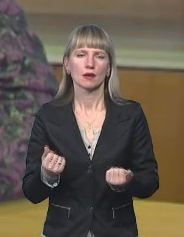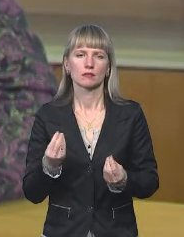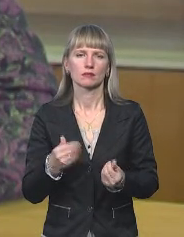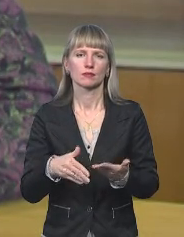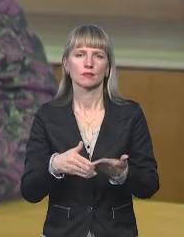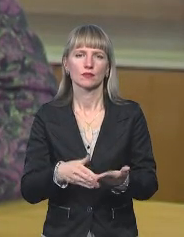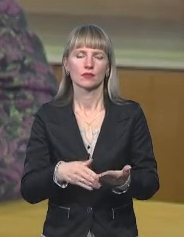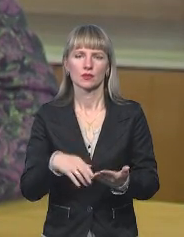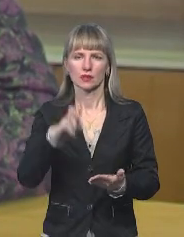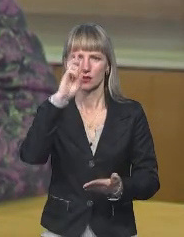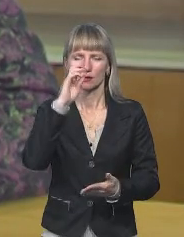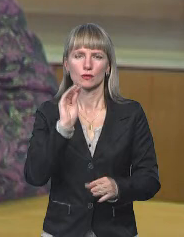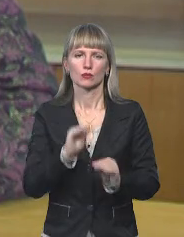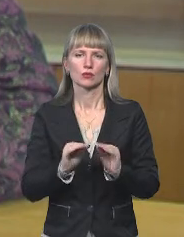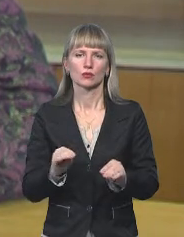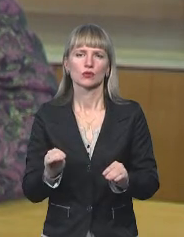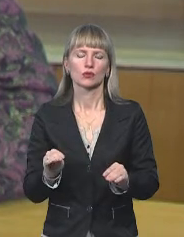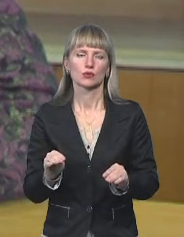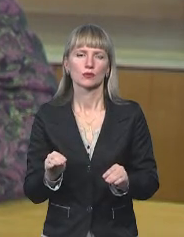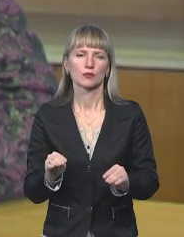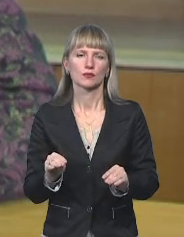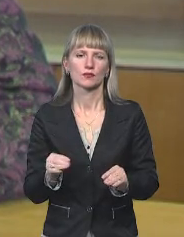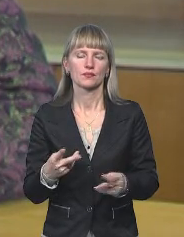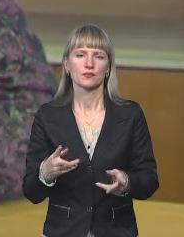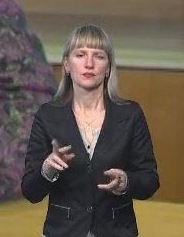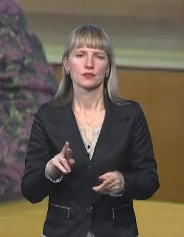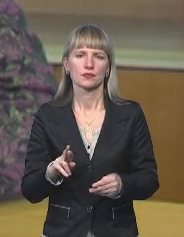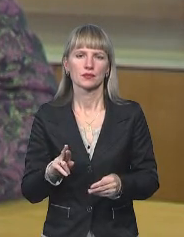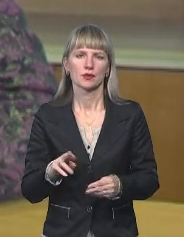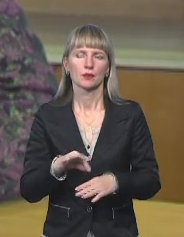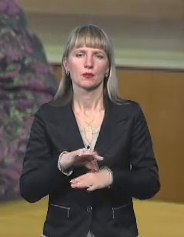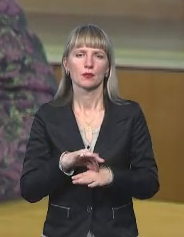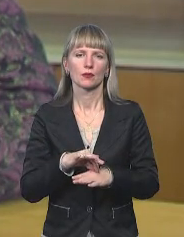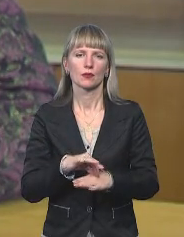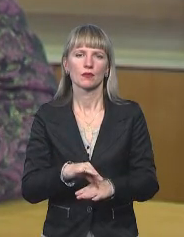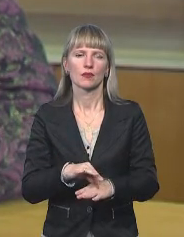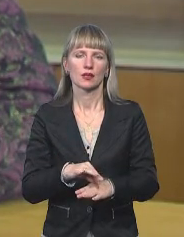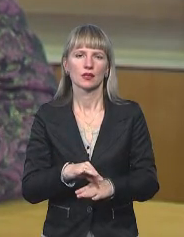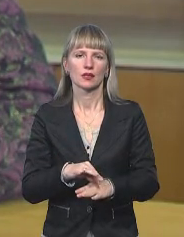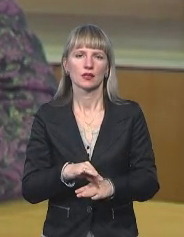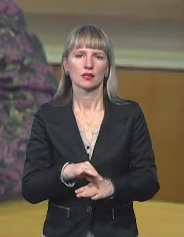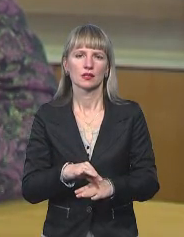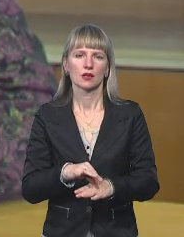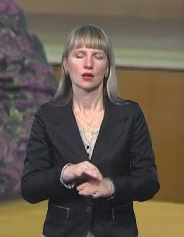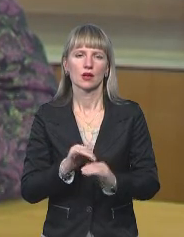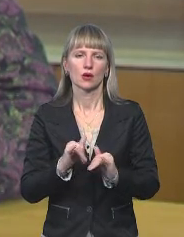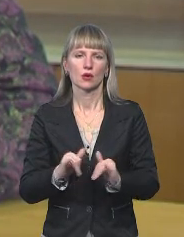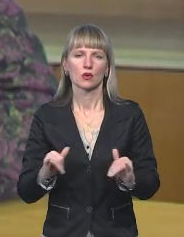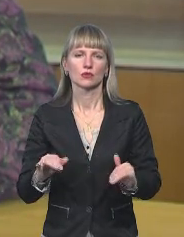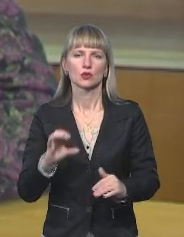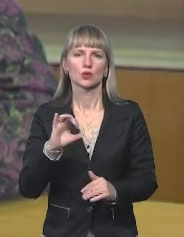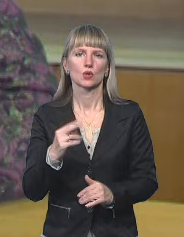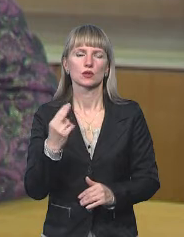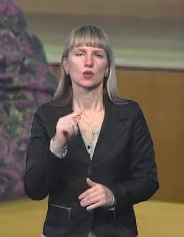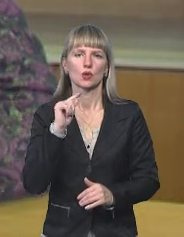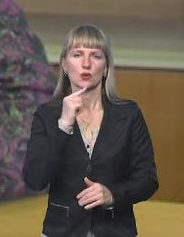з державного бюджету, місцевого бюджету для проведення заходів на розвиток